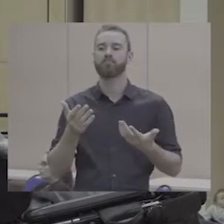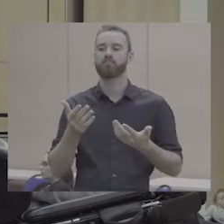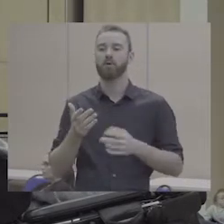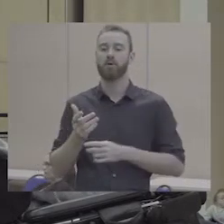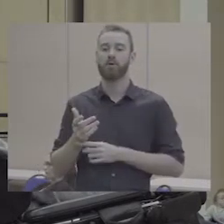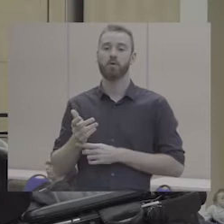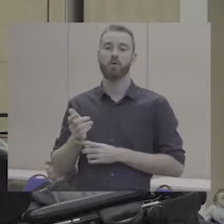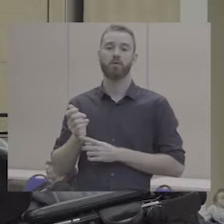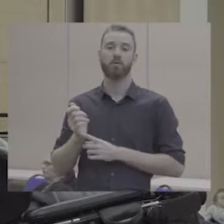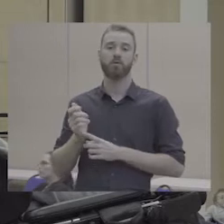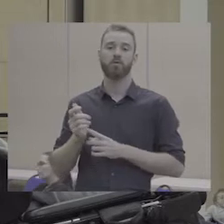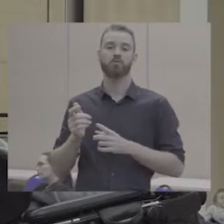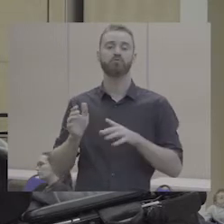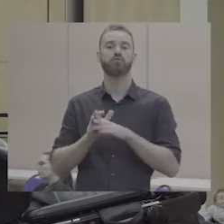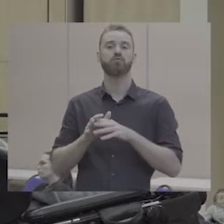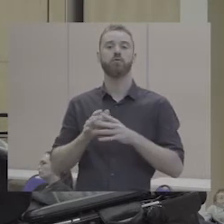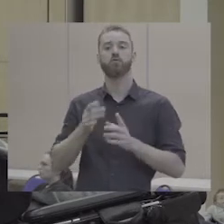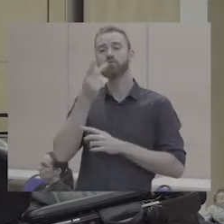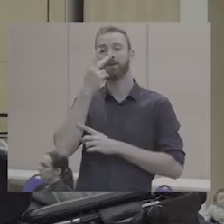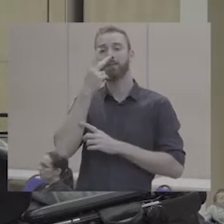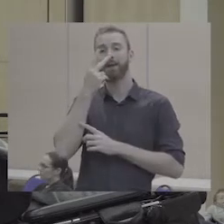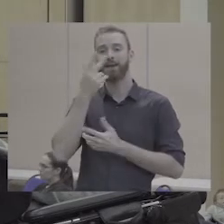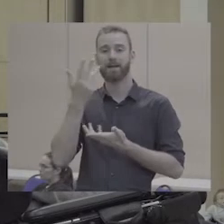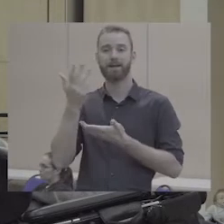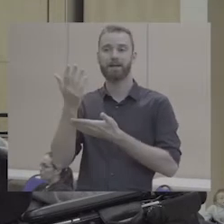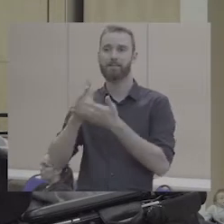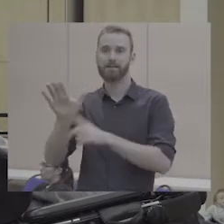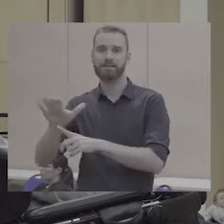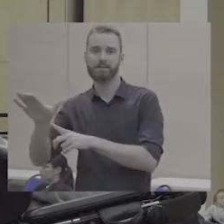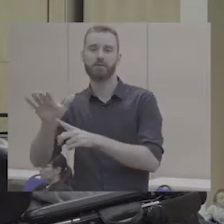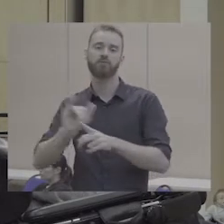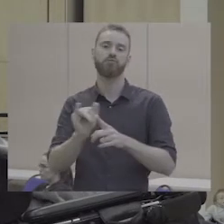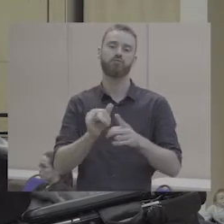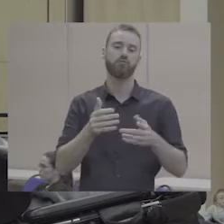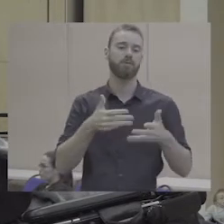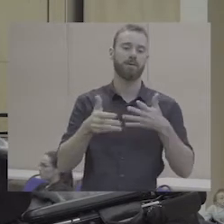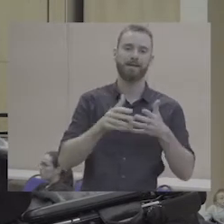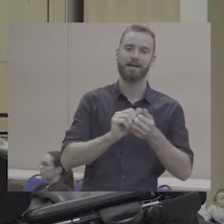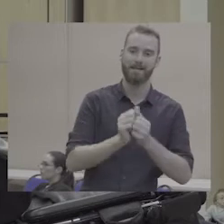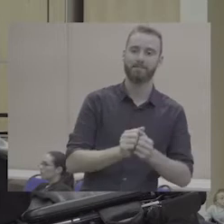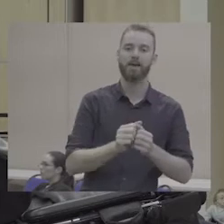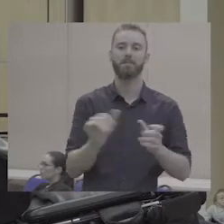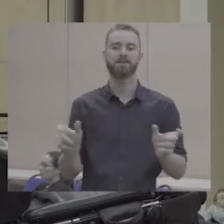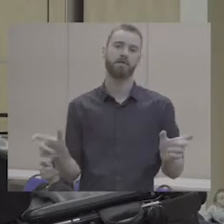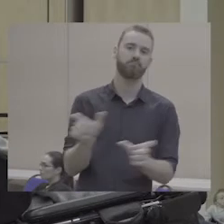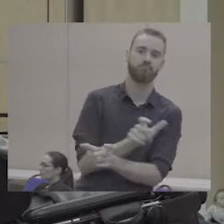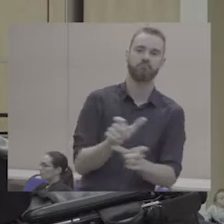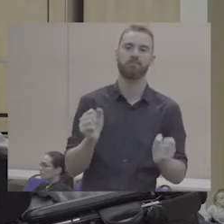fond de clouage dans la salle de bain, que d'avoir des aires de circulation adéquates, des aires de giratoires